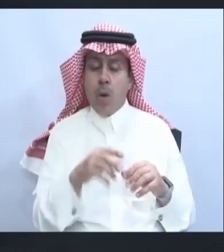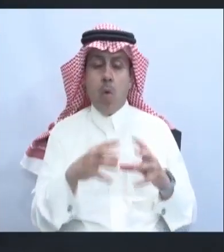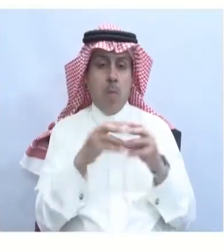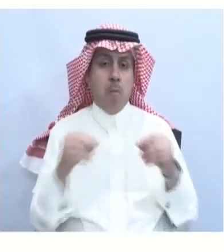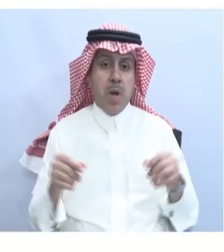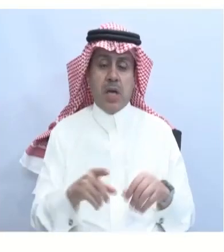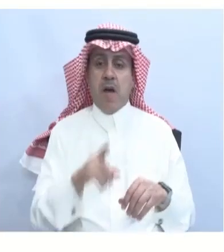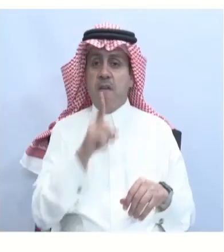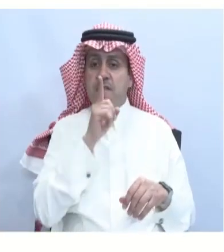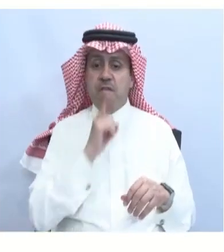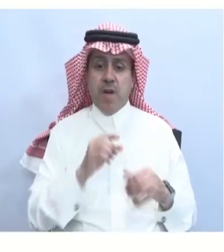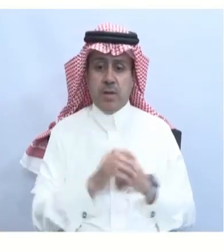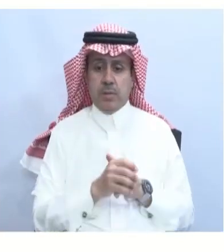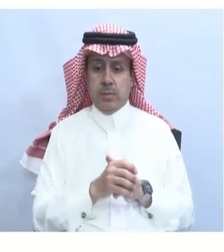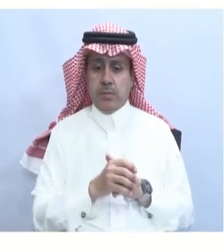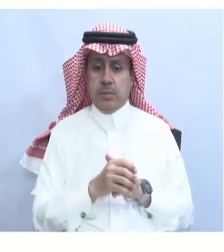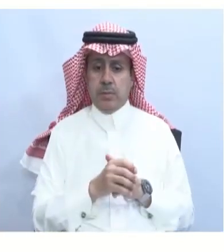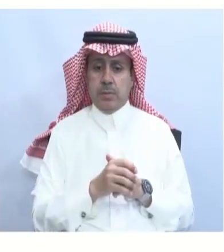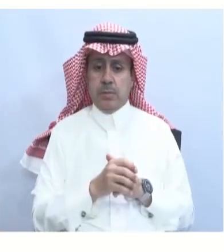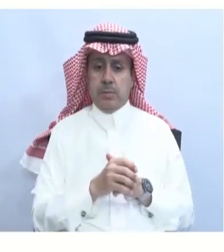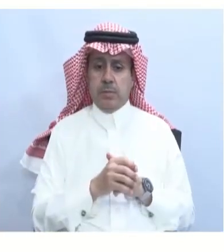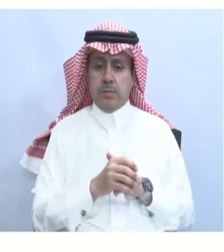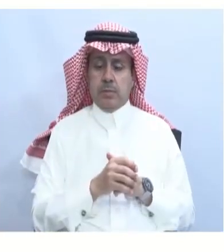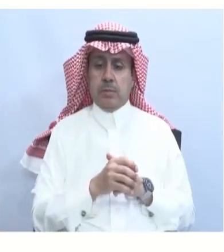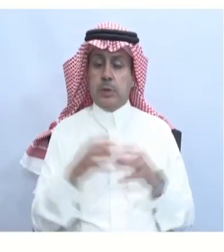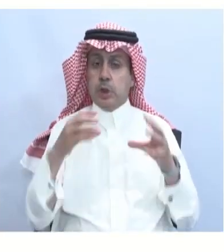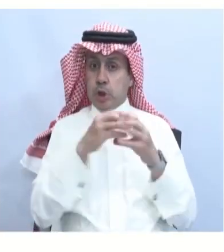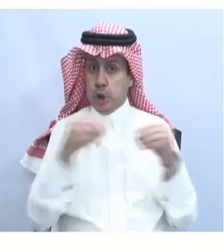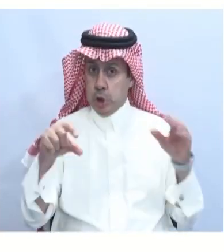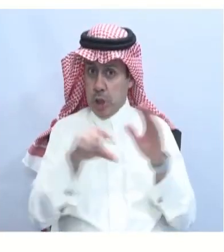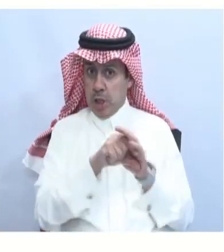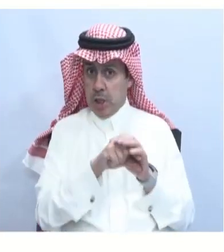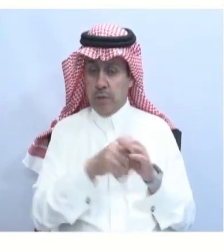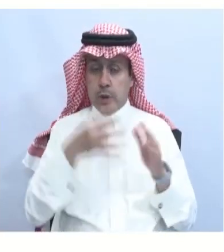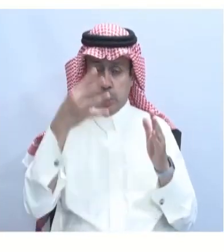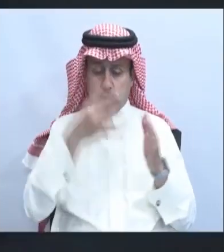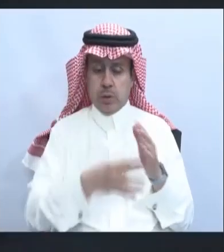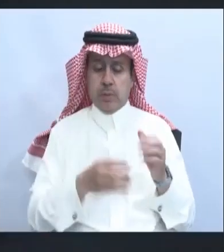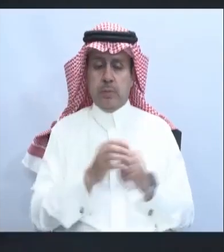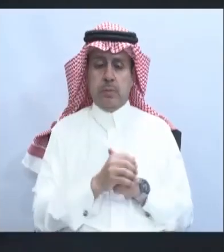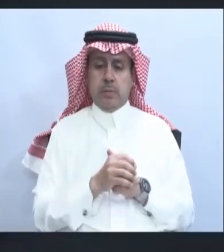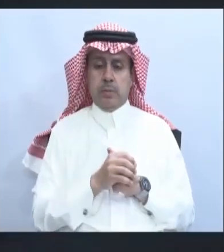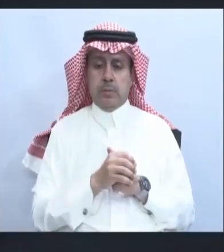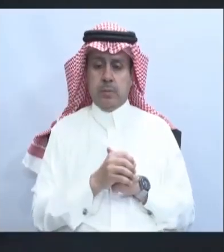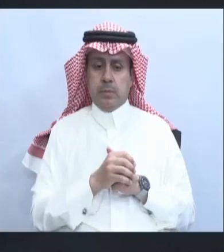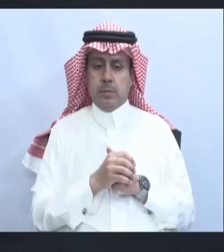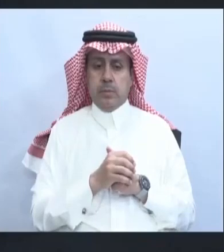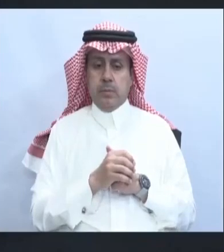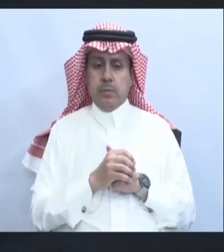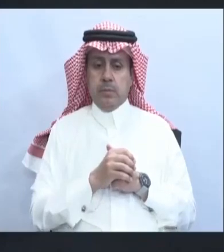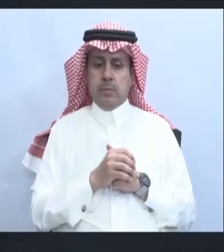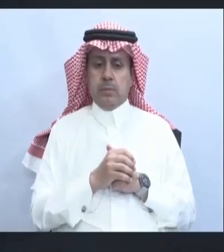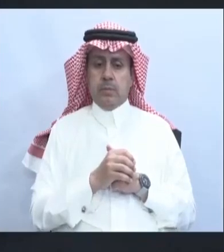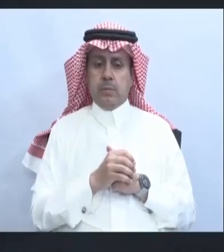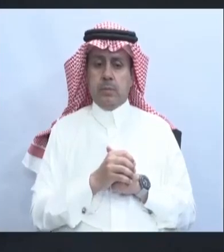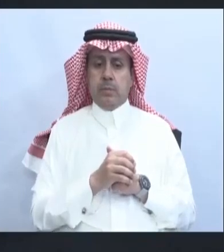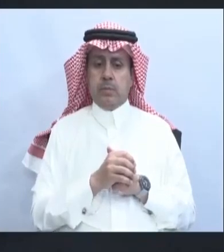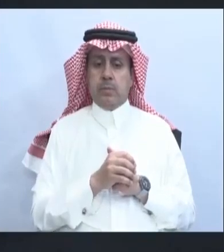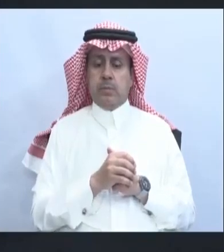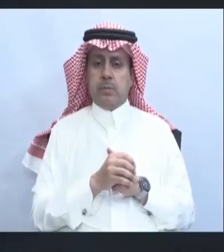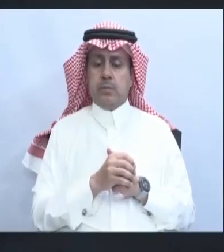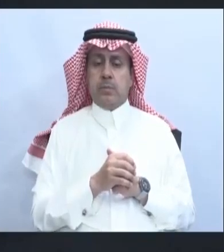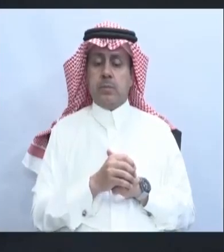الاصطلاحي هنا ناتي الى التعريف الشرعي لنربي بين التعريفين هنا